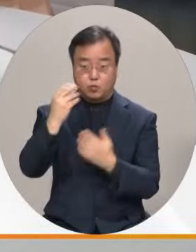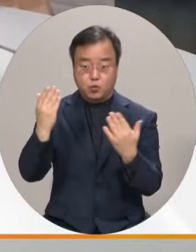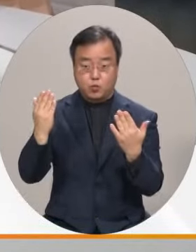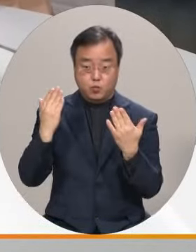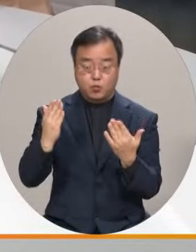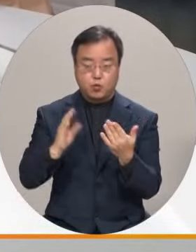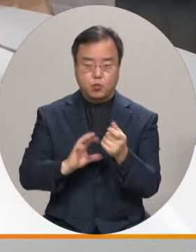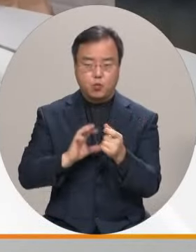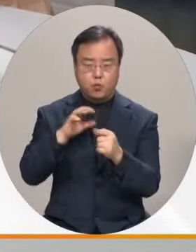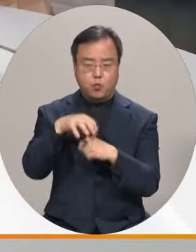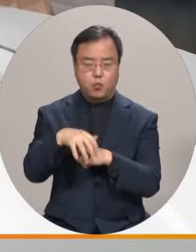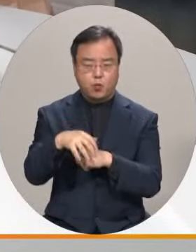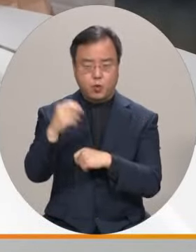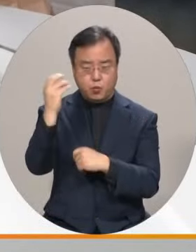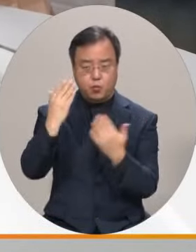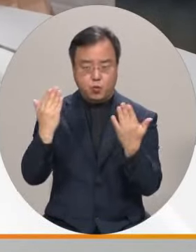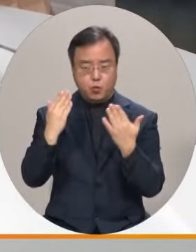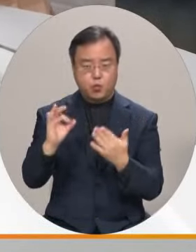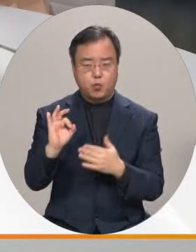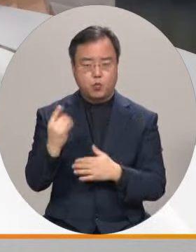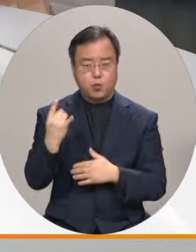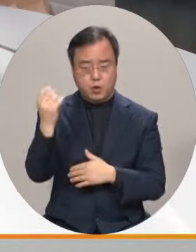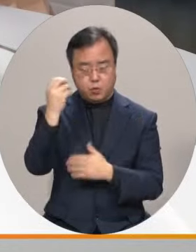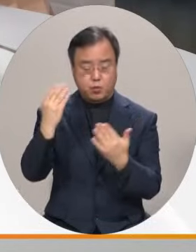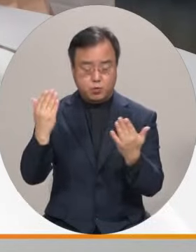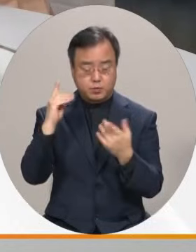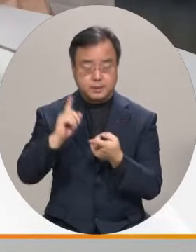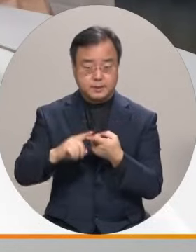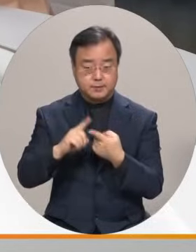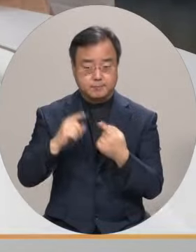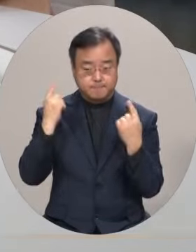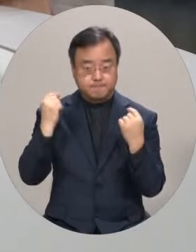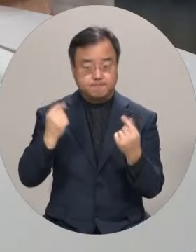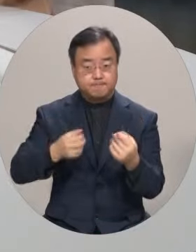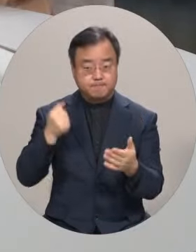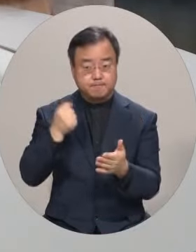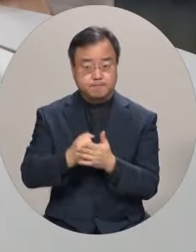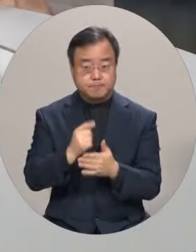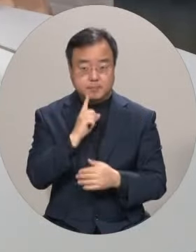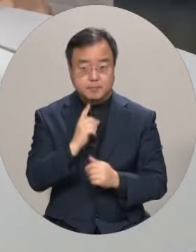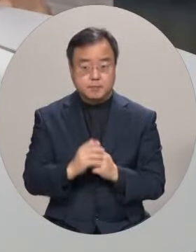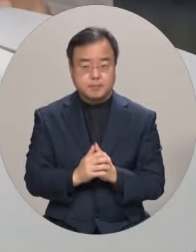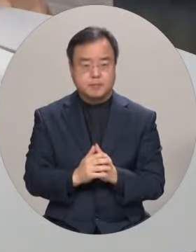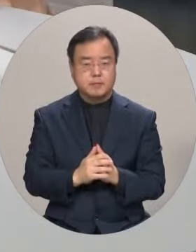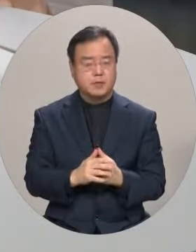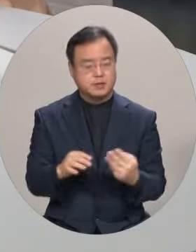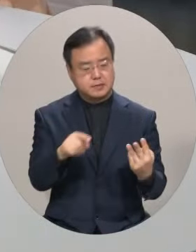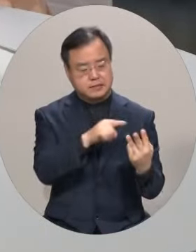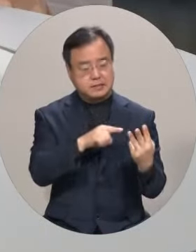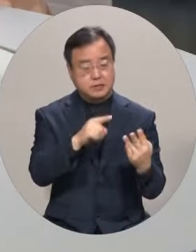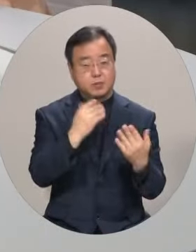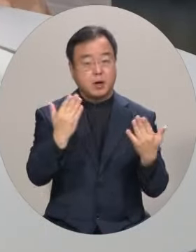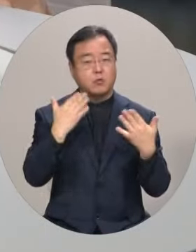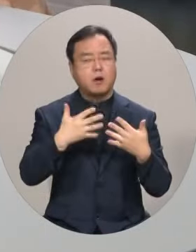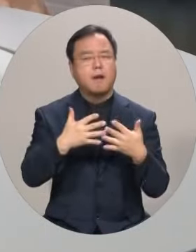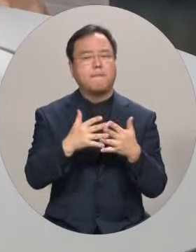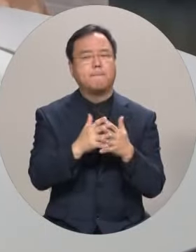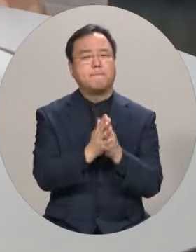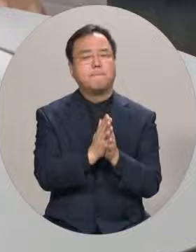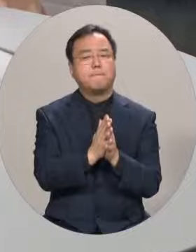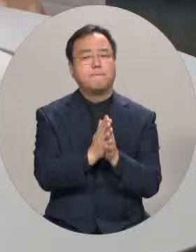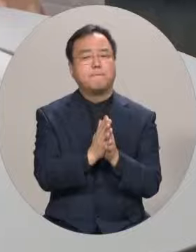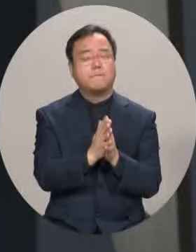확정이 됐습니다 먼저이 배경부터 살펴볼까요네 자사고와 외고 국제고 폐지 논란은 4년 전으로